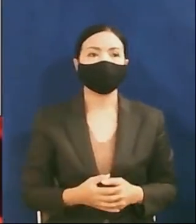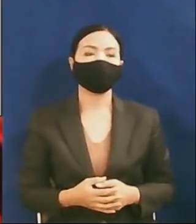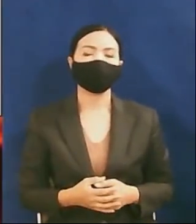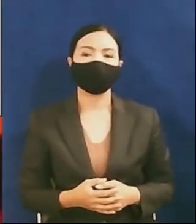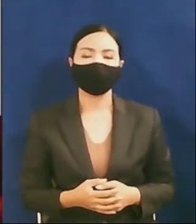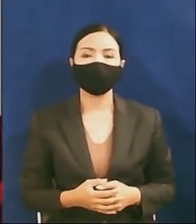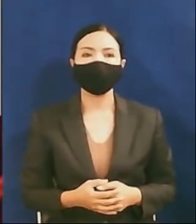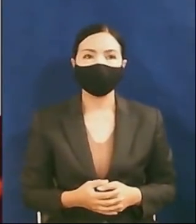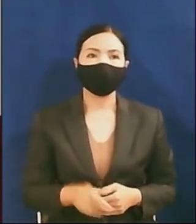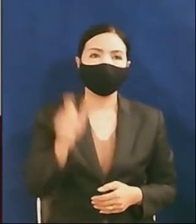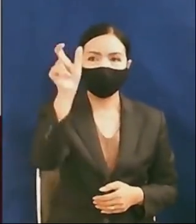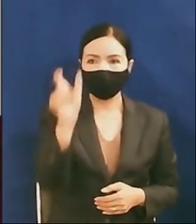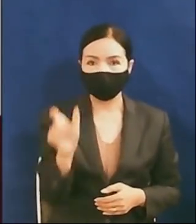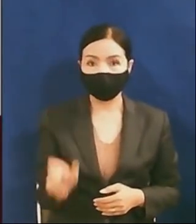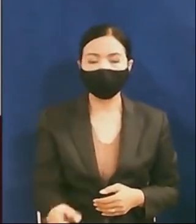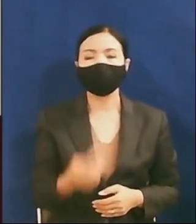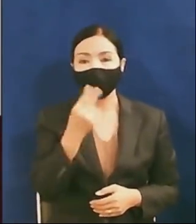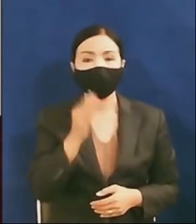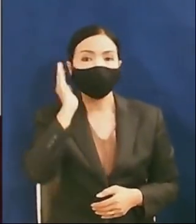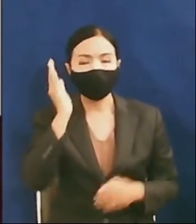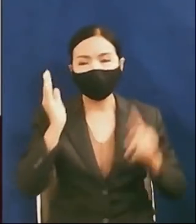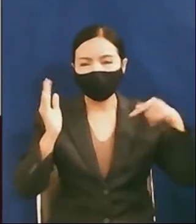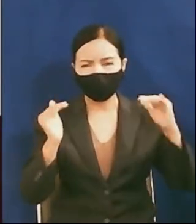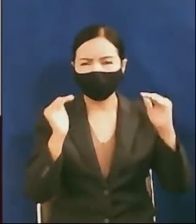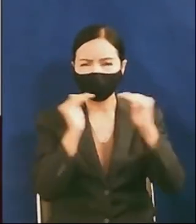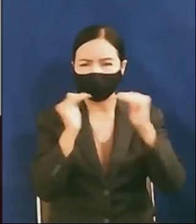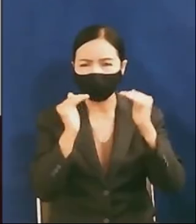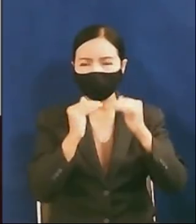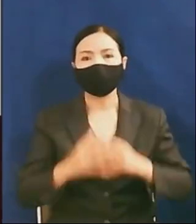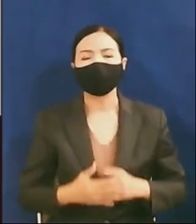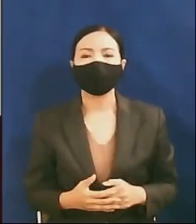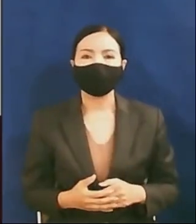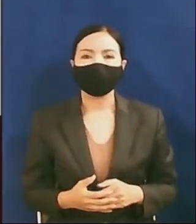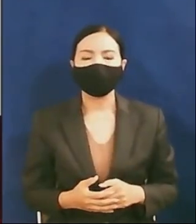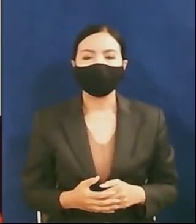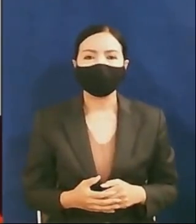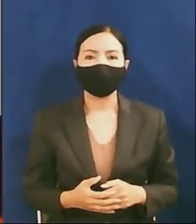ห็นเป็นตัวเลขนะครับเป็นชายกับหญิงเท่าๆกันนะครับแล้วก็ใน